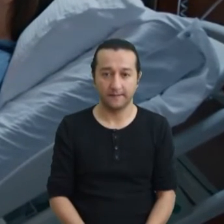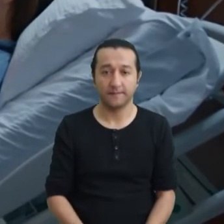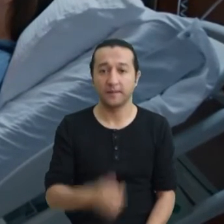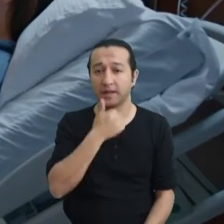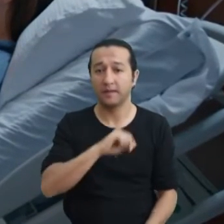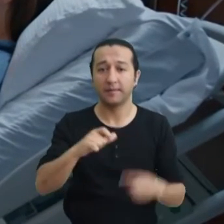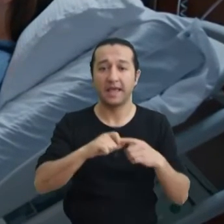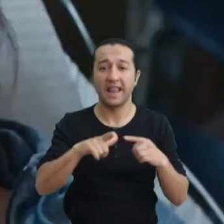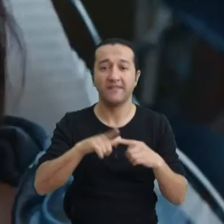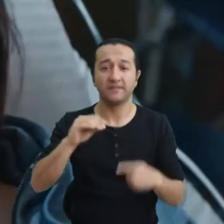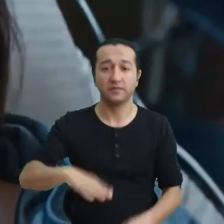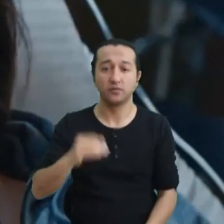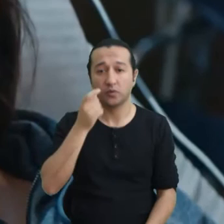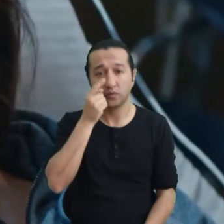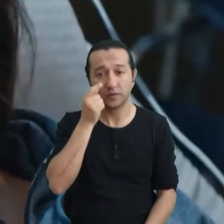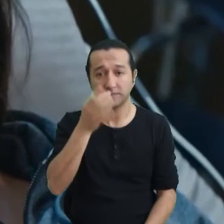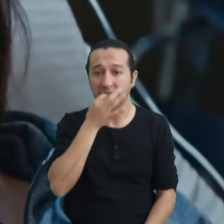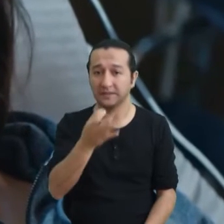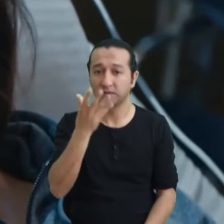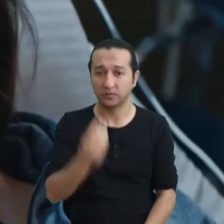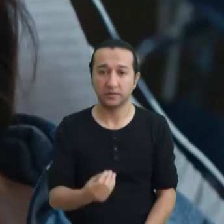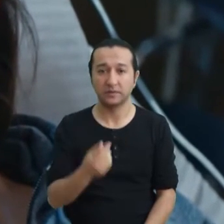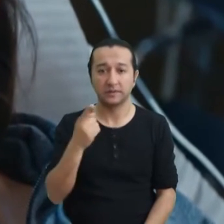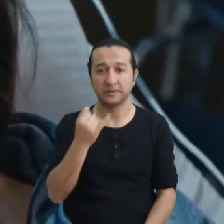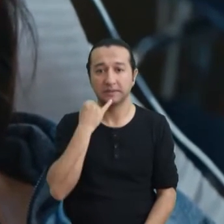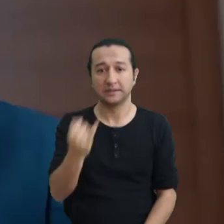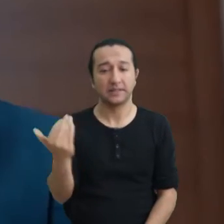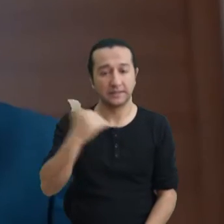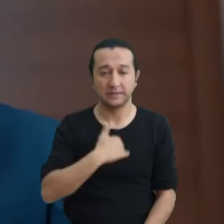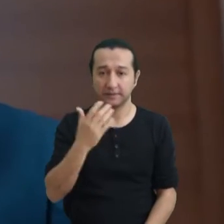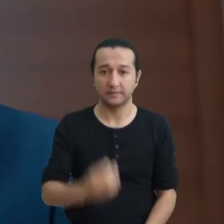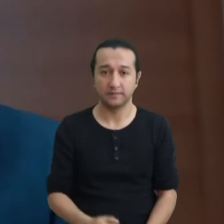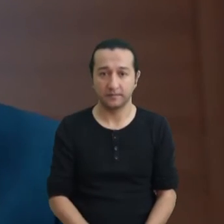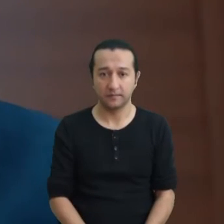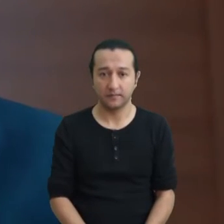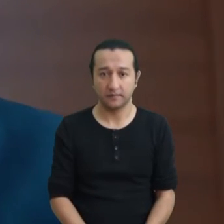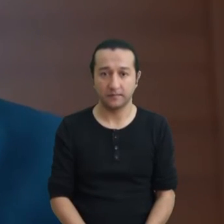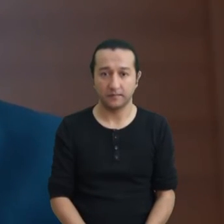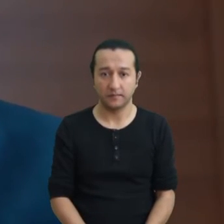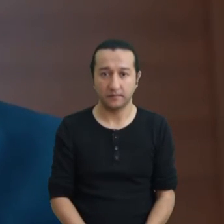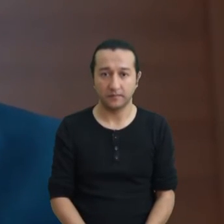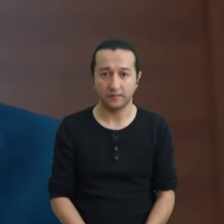Abi, Elif'i çok özledim. Müsaade etsen de ziyaret etse.